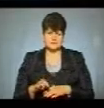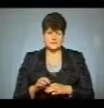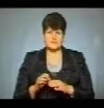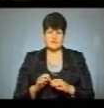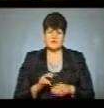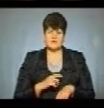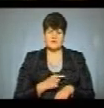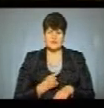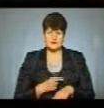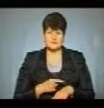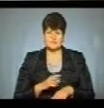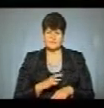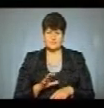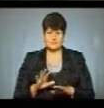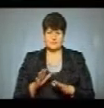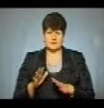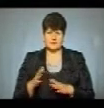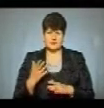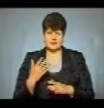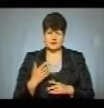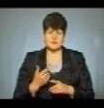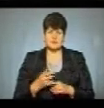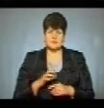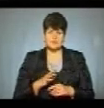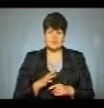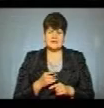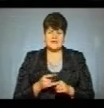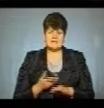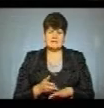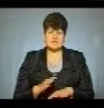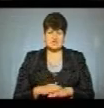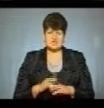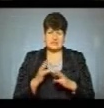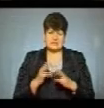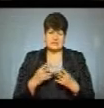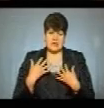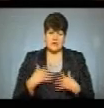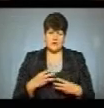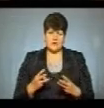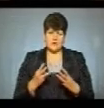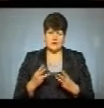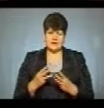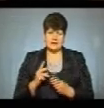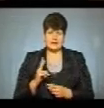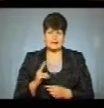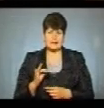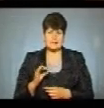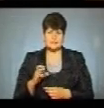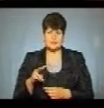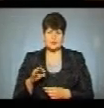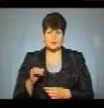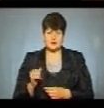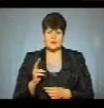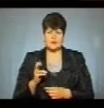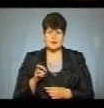лікарській не було жодного випадку, коли лікували настільки важкі травми і від опіків кислотою. Катя зараз